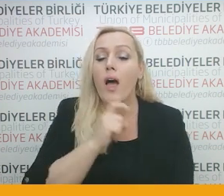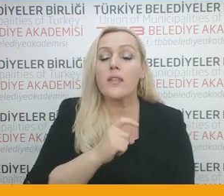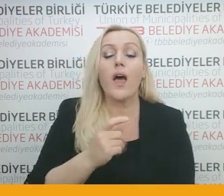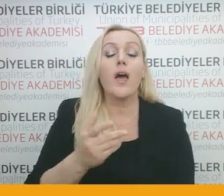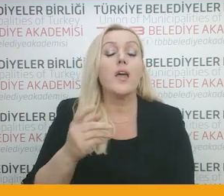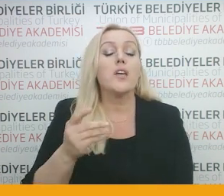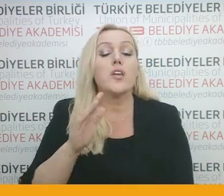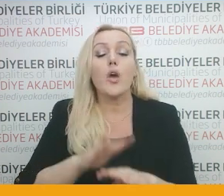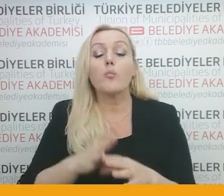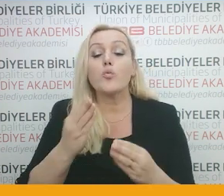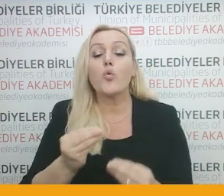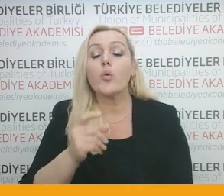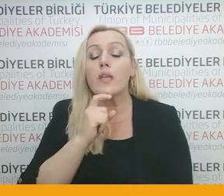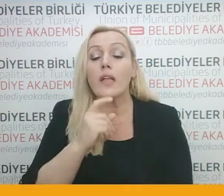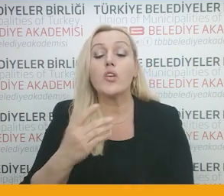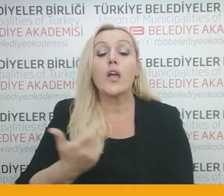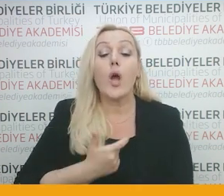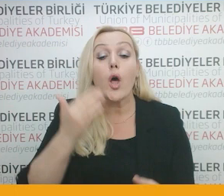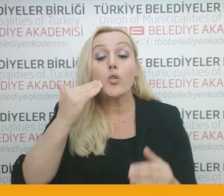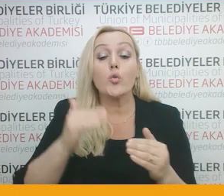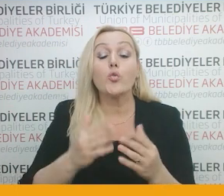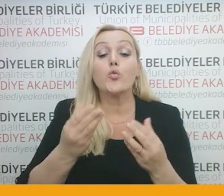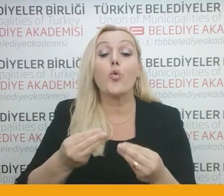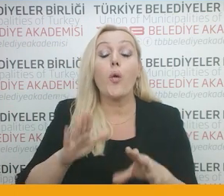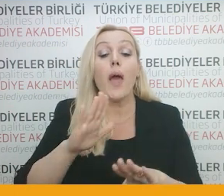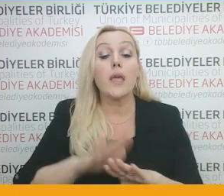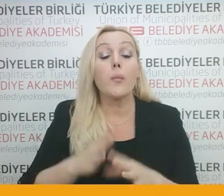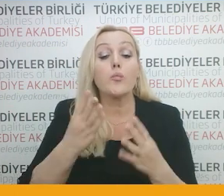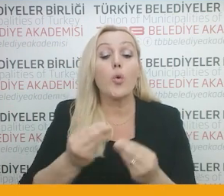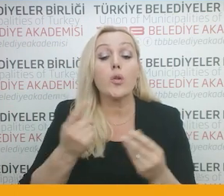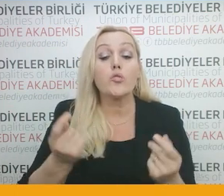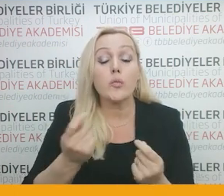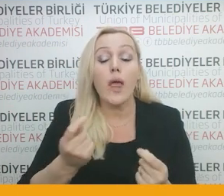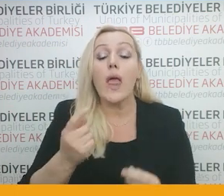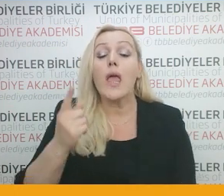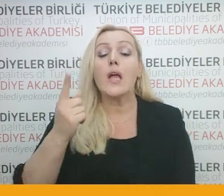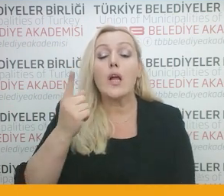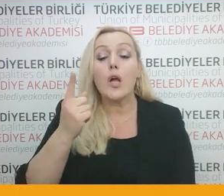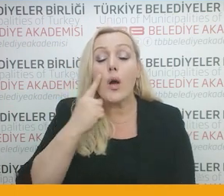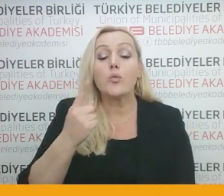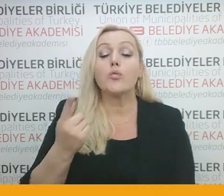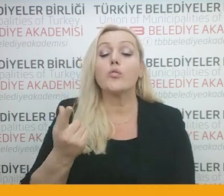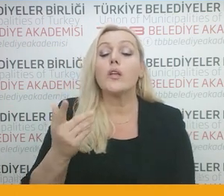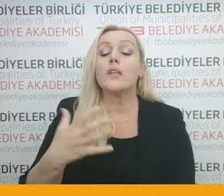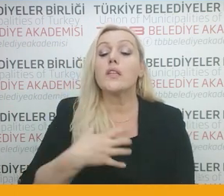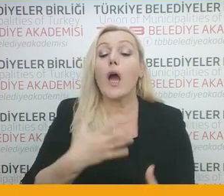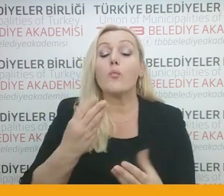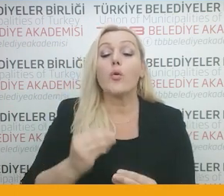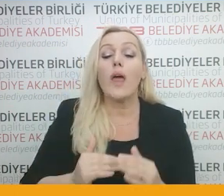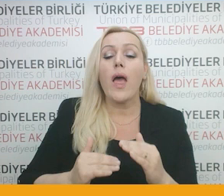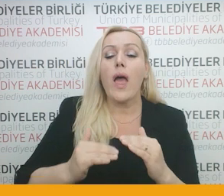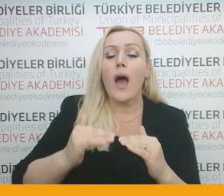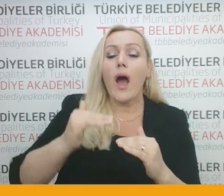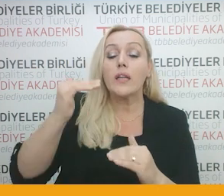kaynaklanan mevzuata aykırı karar, işlem veya eylemleri sonucunda kamu kaynağında artışa engel veya eksilmeye